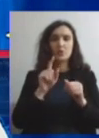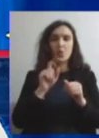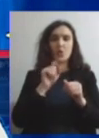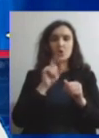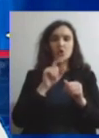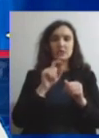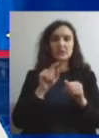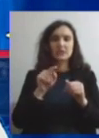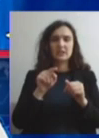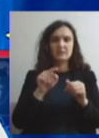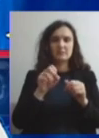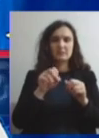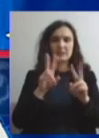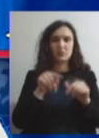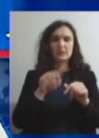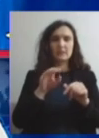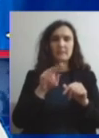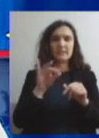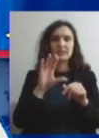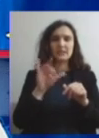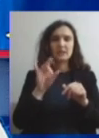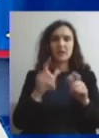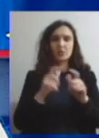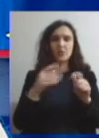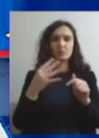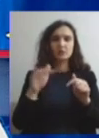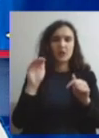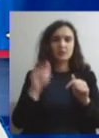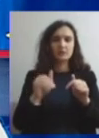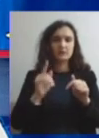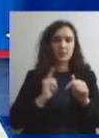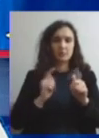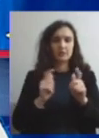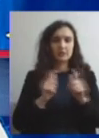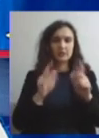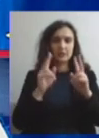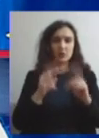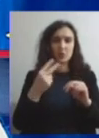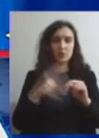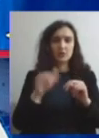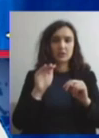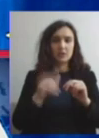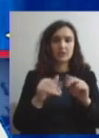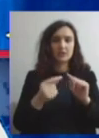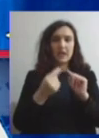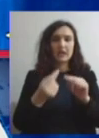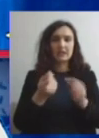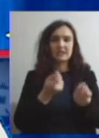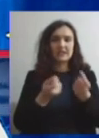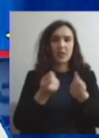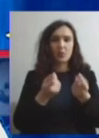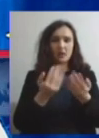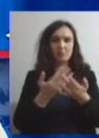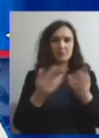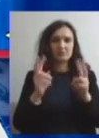და ეს არის PCR ტესტები. ველოდებით 40,000 PCR ტესტს და 20,000 ანტისხეულების ტესტს. გარდა